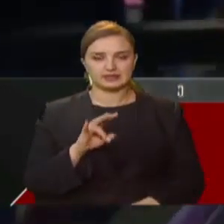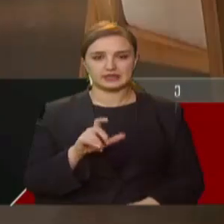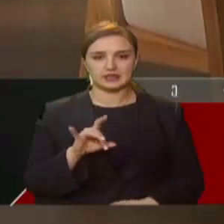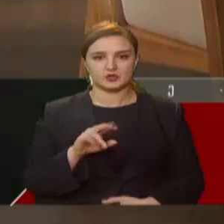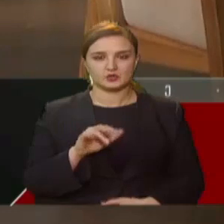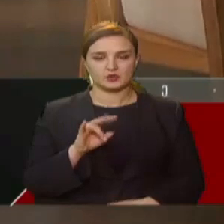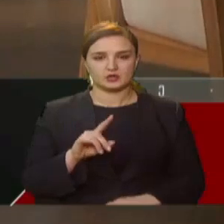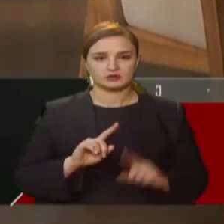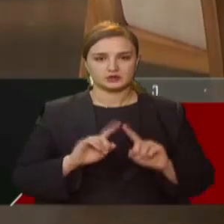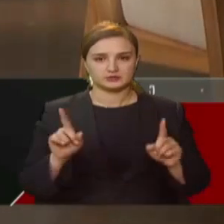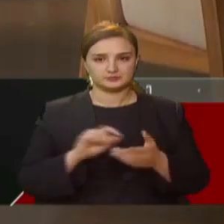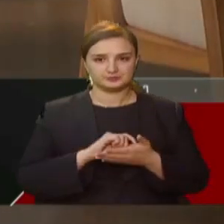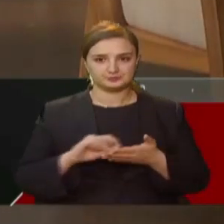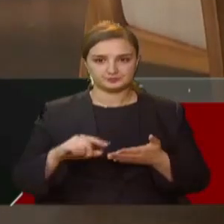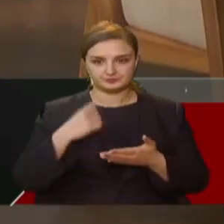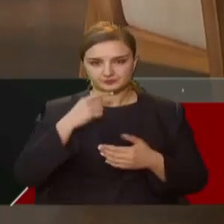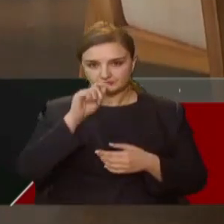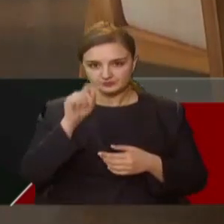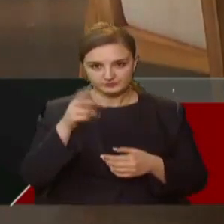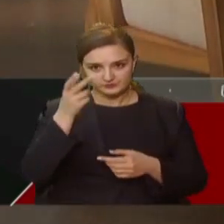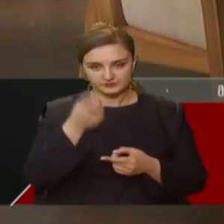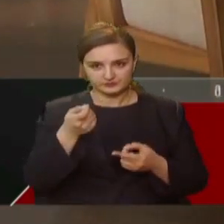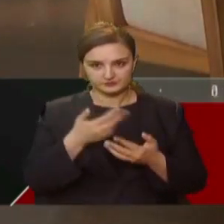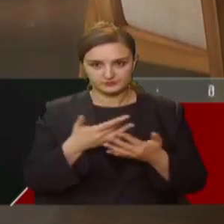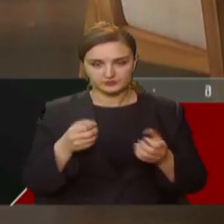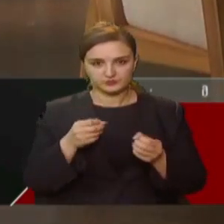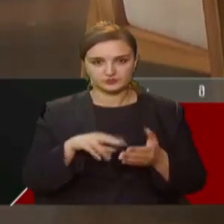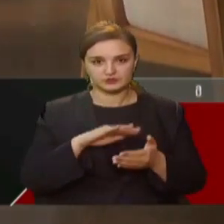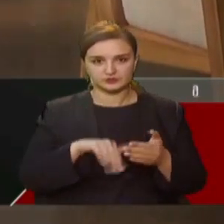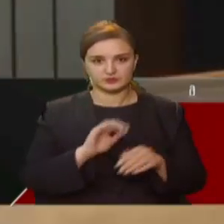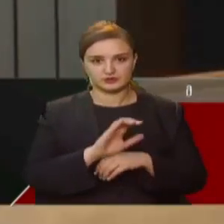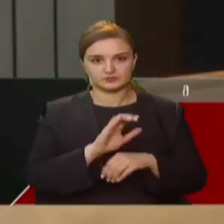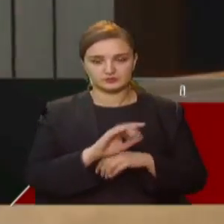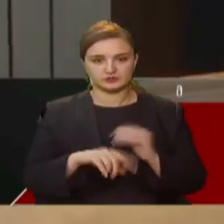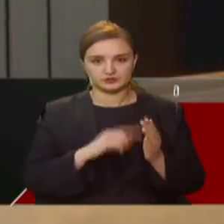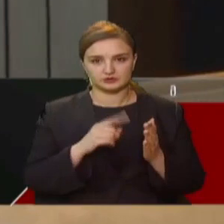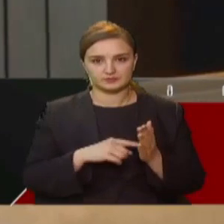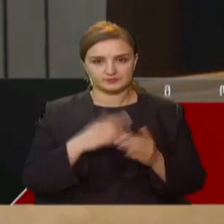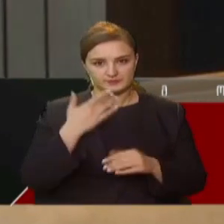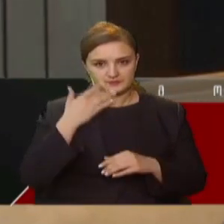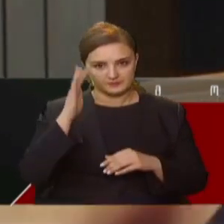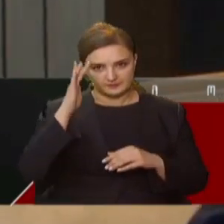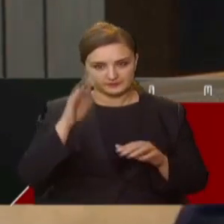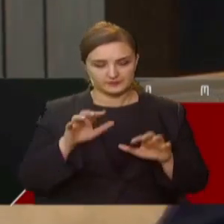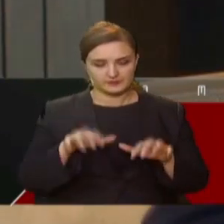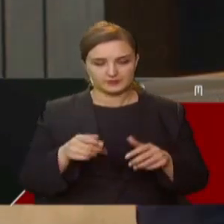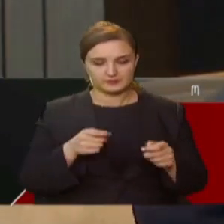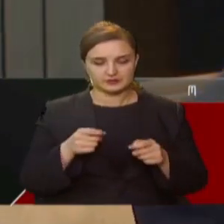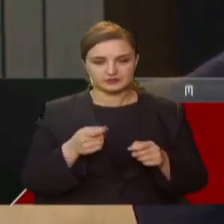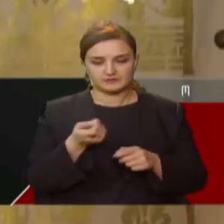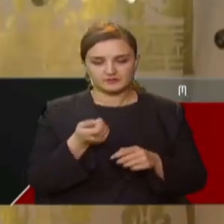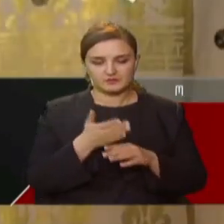ma gansakutrebit gausues xazi ucrainuli martsuleulis usaptxo eksportis sakit. Შეერთებული შტატების პრეზიდენტმა მარცვლეულის